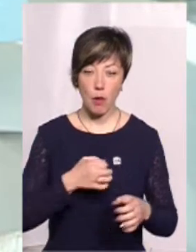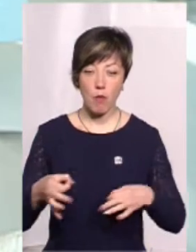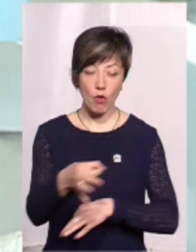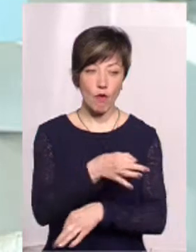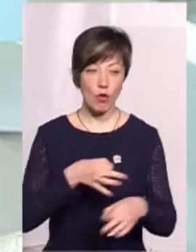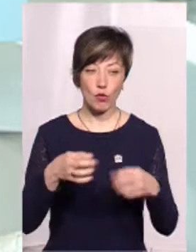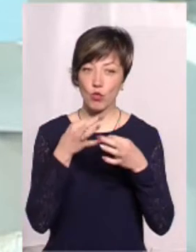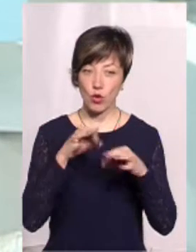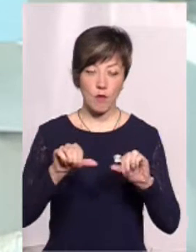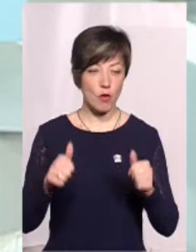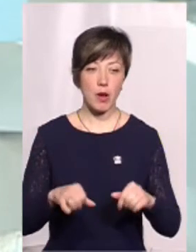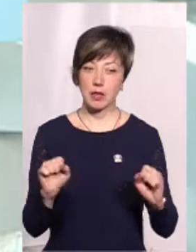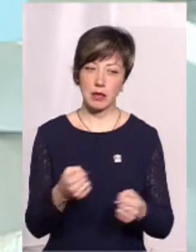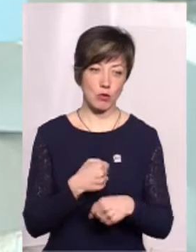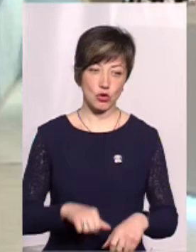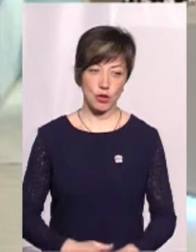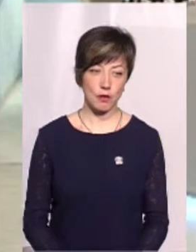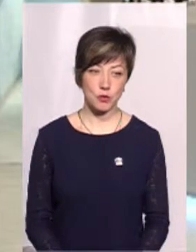переговори в будь-якому форматі неможливо.